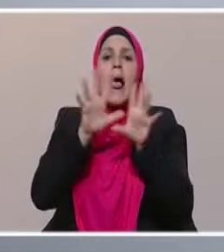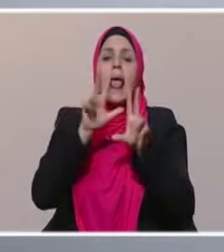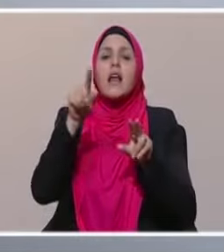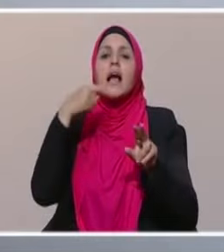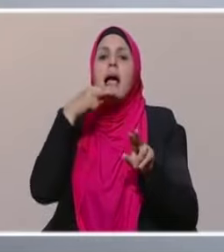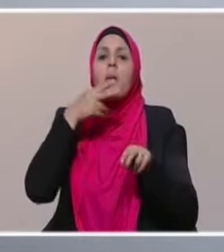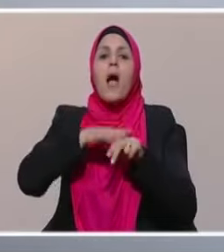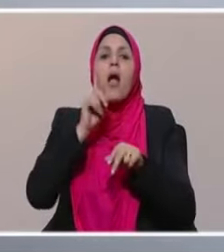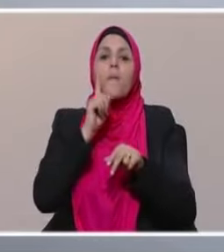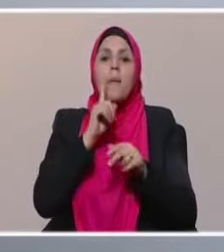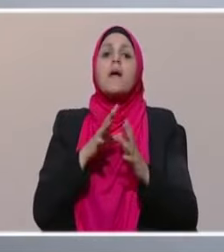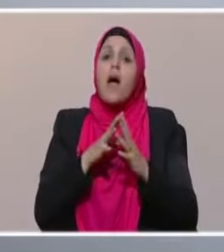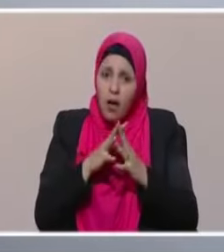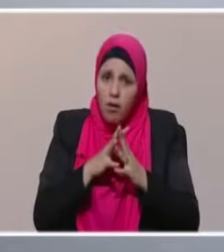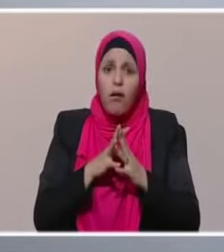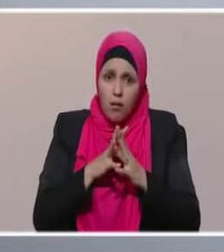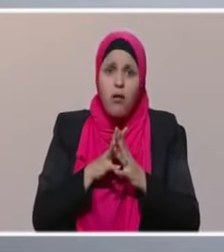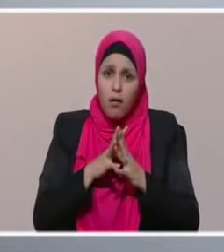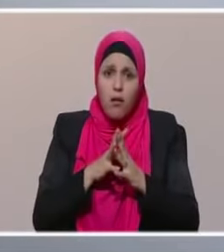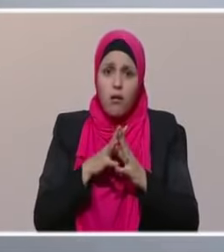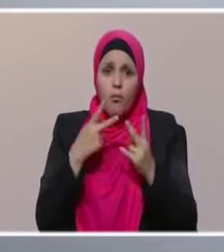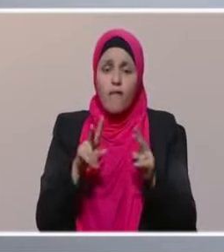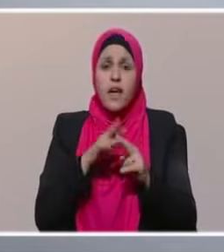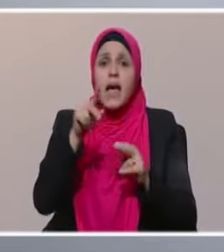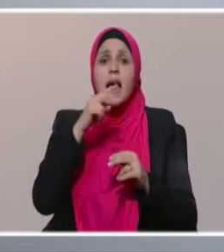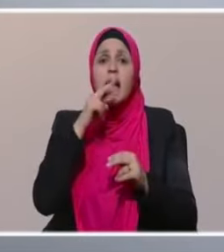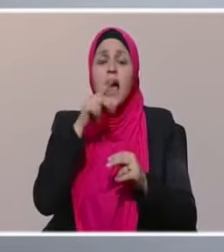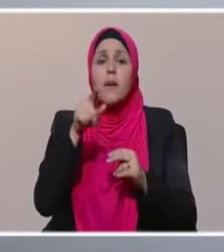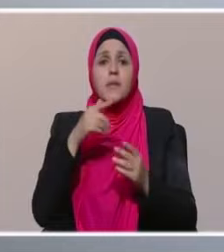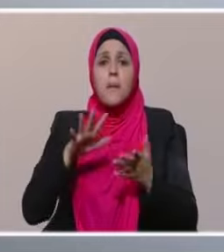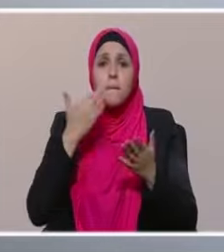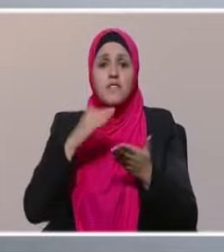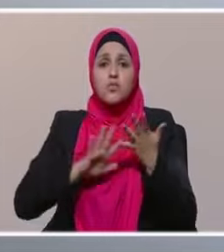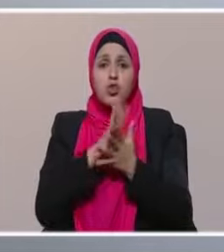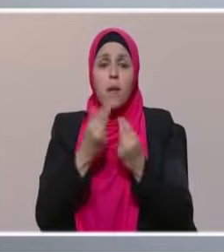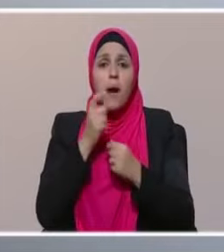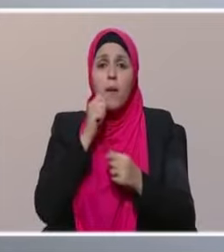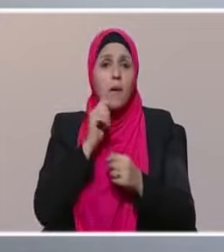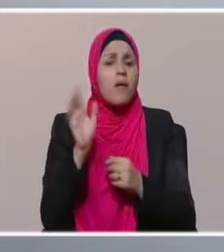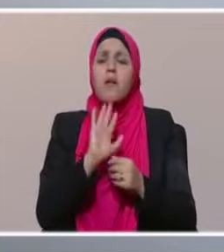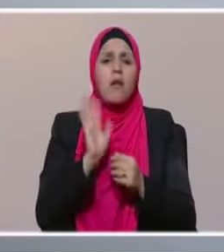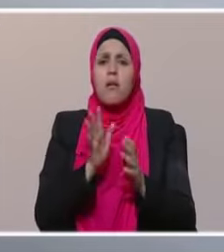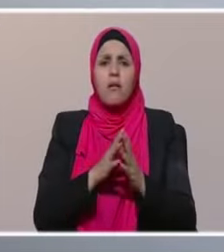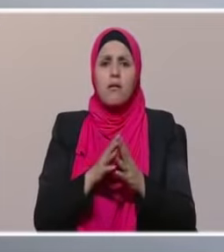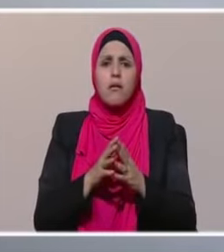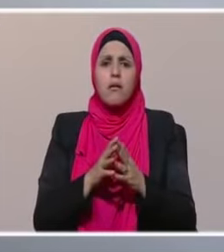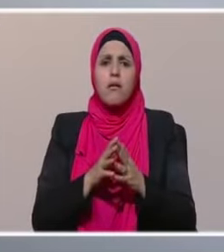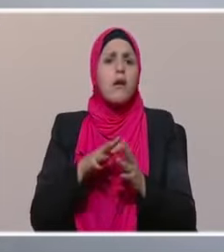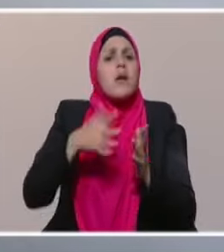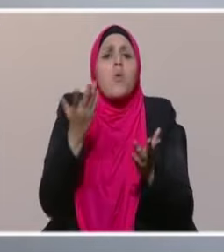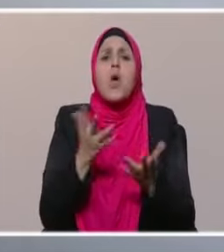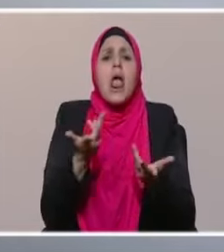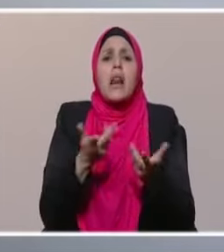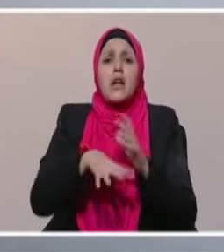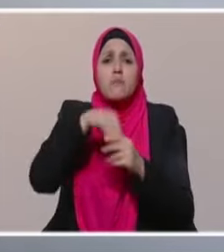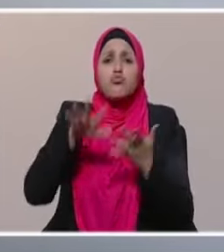التلفزيون تتكلم عن والدتك. عن والدتي. طب كلامك ده مش هيعمل مشكلة مع والدك؟ لا. يعمل او ما يعملش